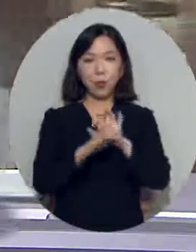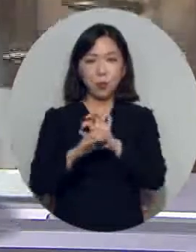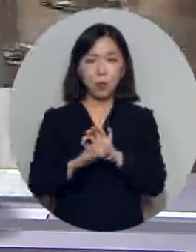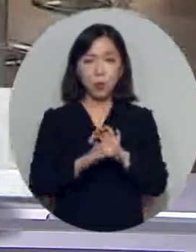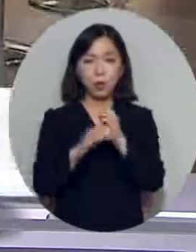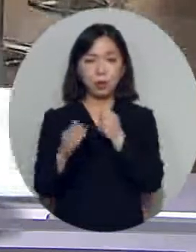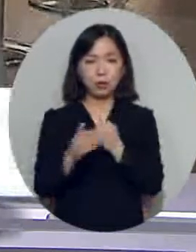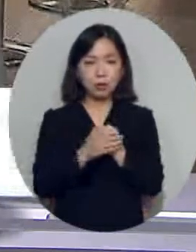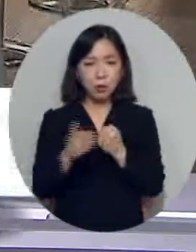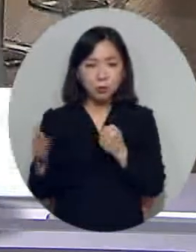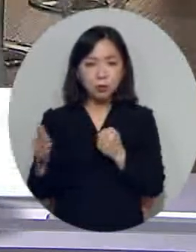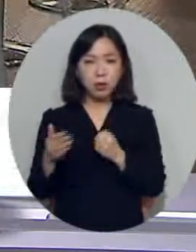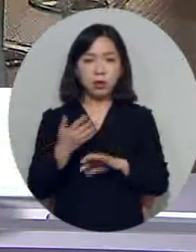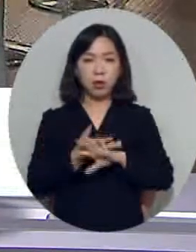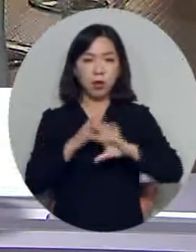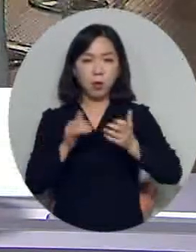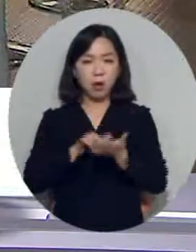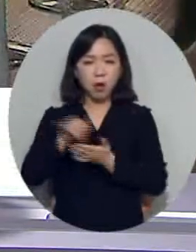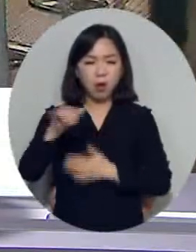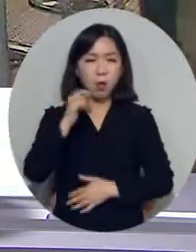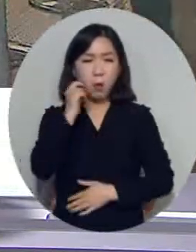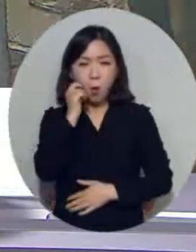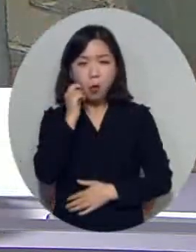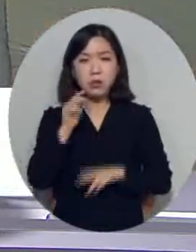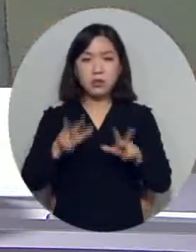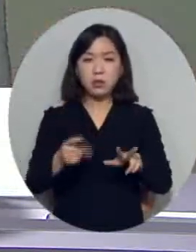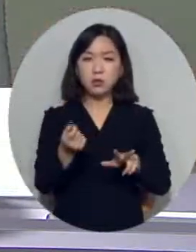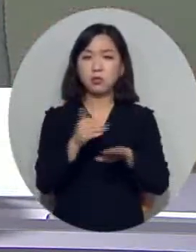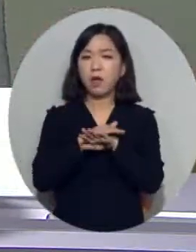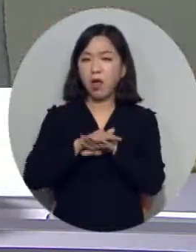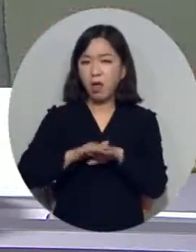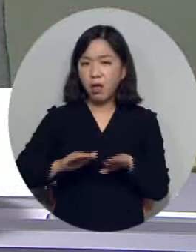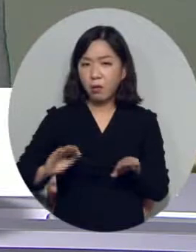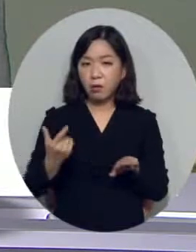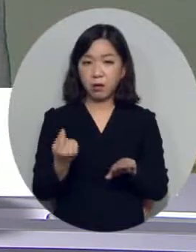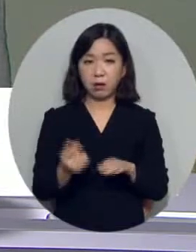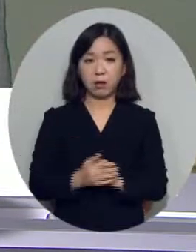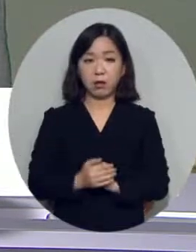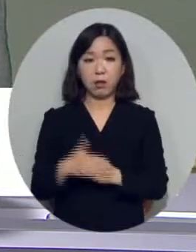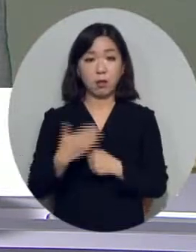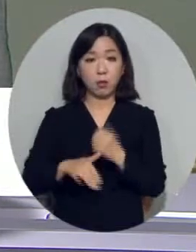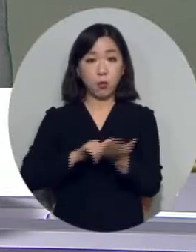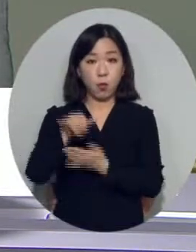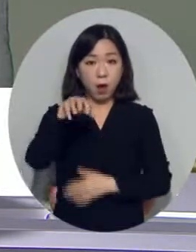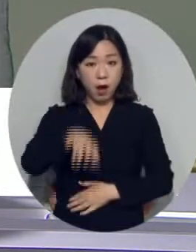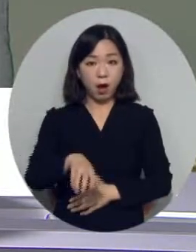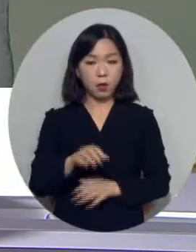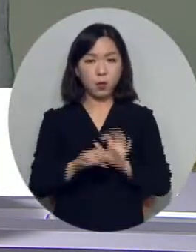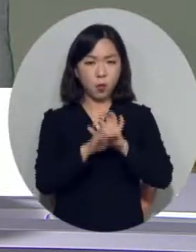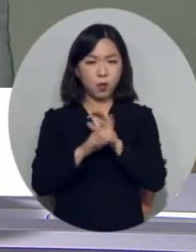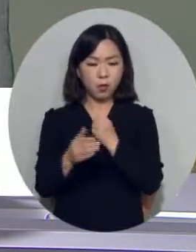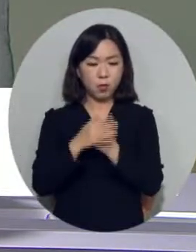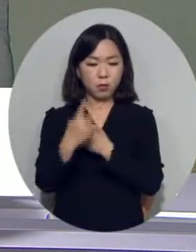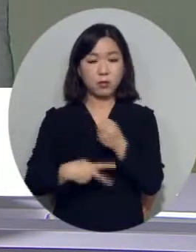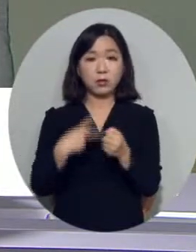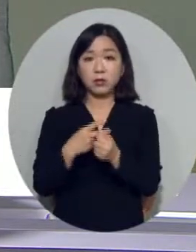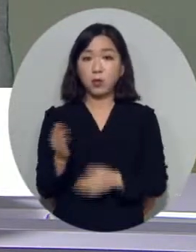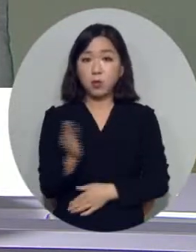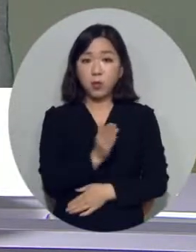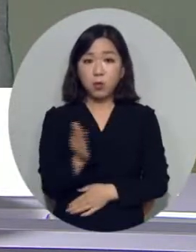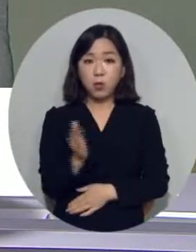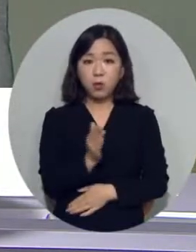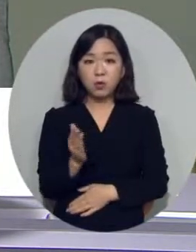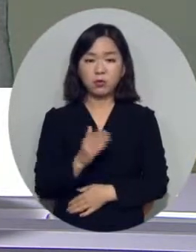코로나19로 꽁꽁 막혔던 하늘길이 이제 좀 열리려나 봅니다. 대구공항은 코로나19로 2년 가까이